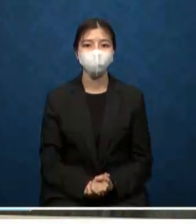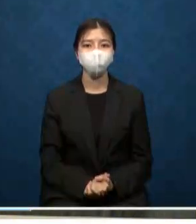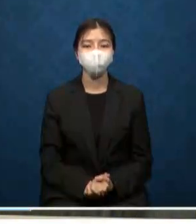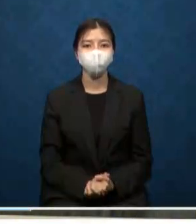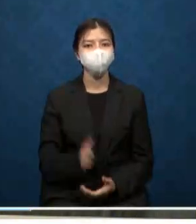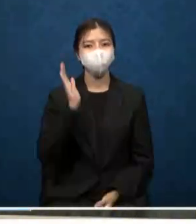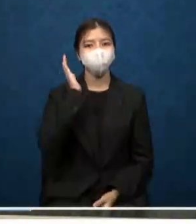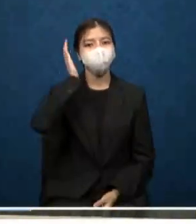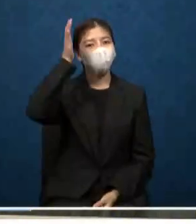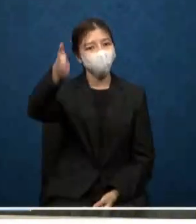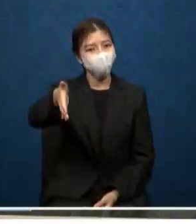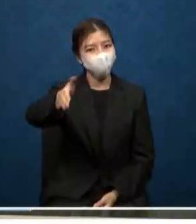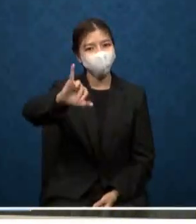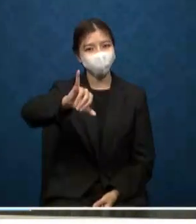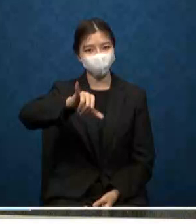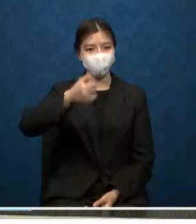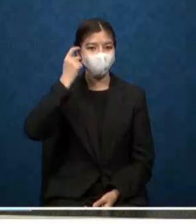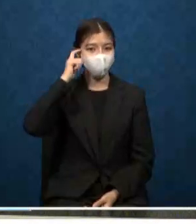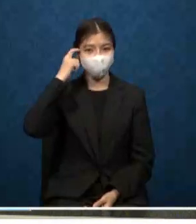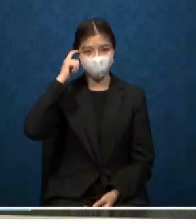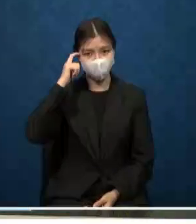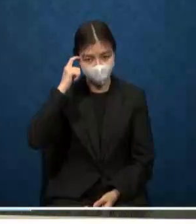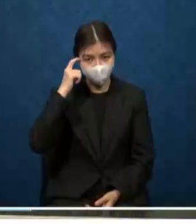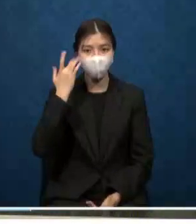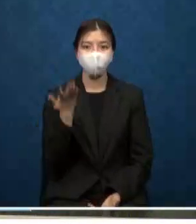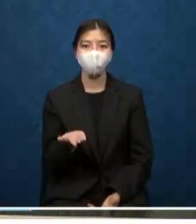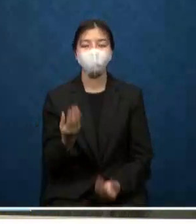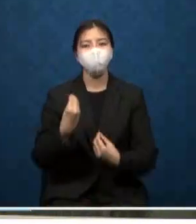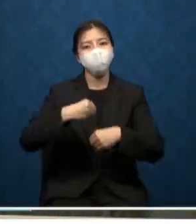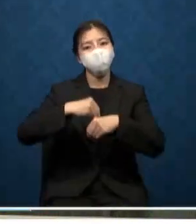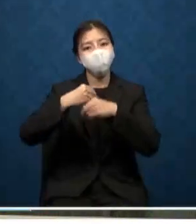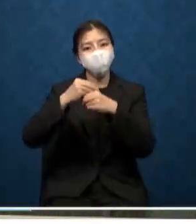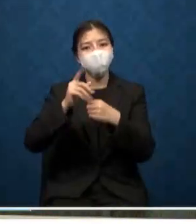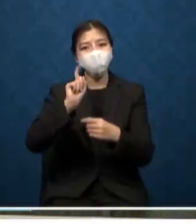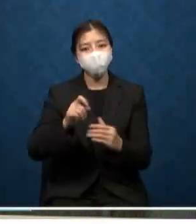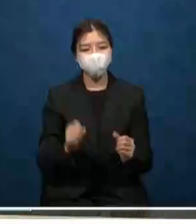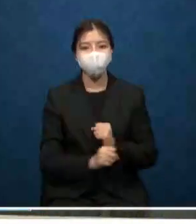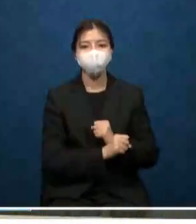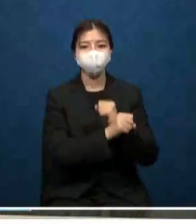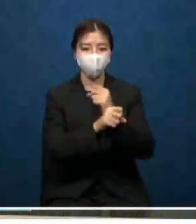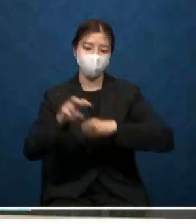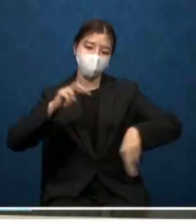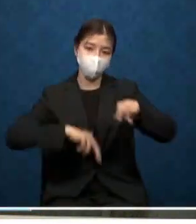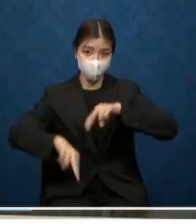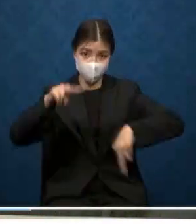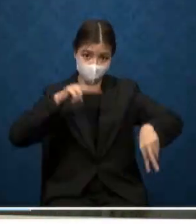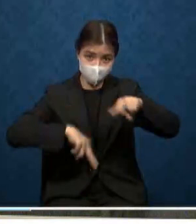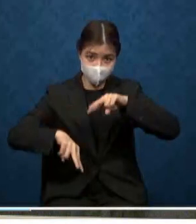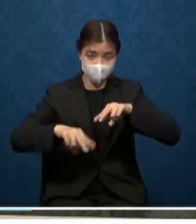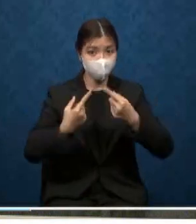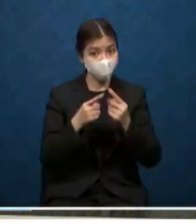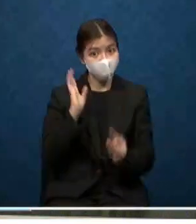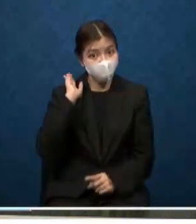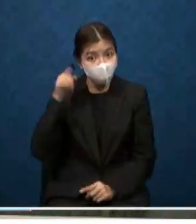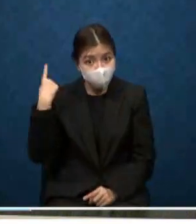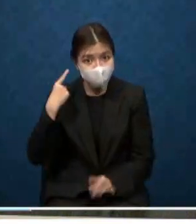าคตเราไม่ทราบหรอกนะครับว่าจะมีเพศใดที่จะต้องได้รับการปกป้องดูแลอาจจะไม่ได้เป็นเพศหญิงก็